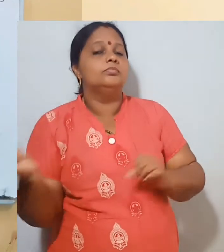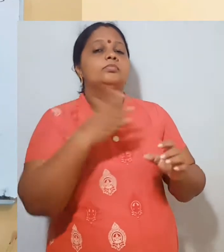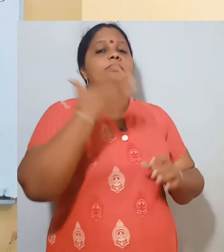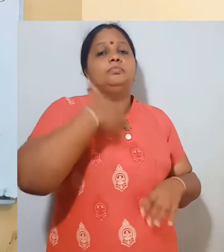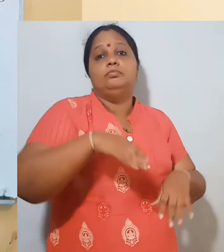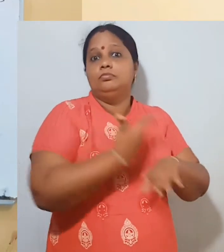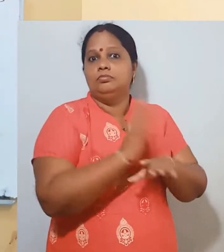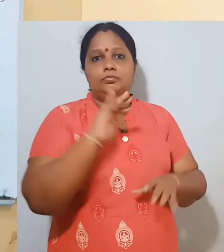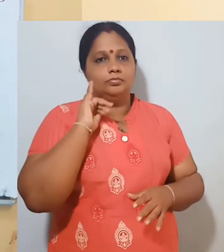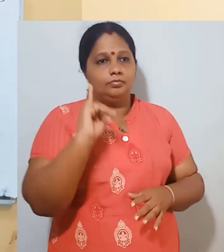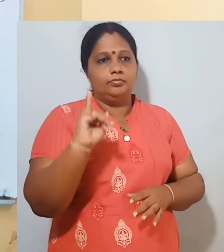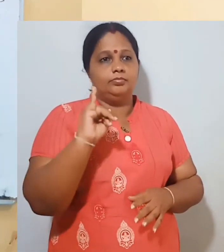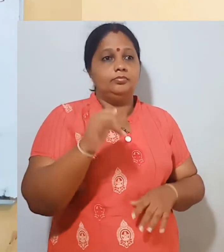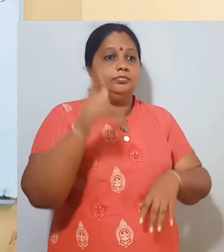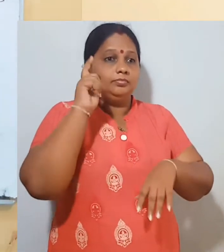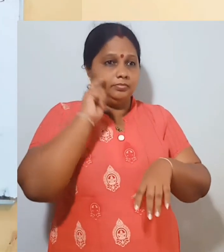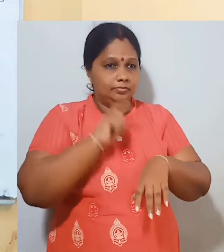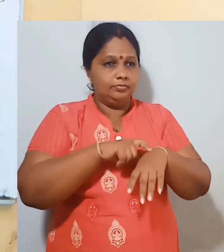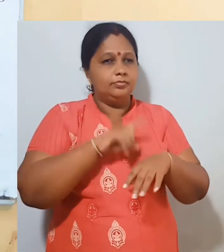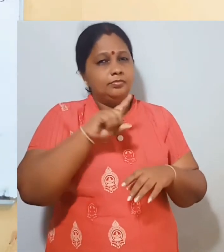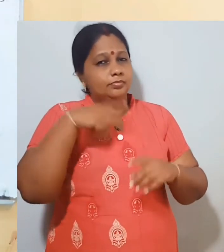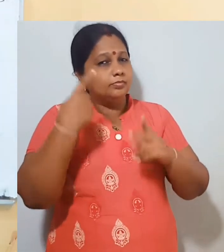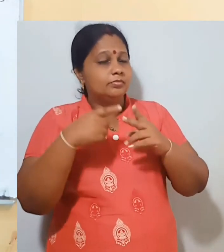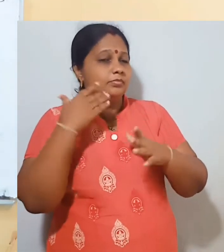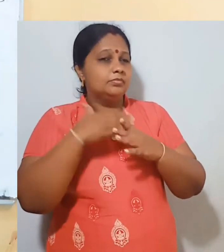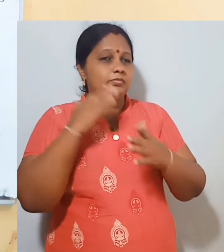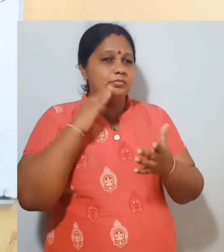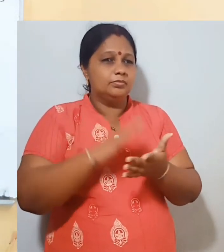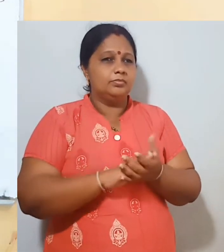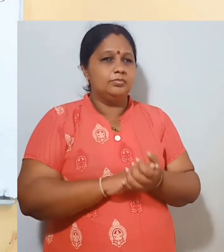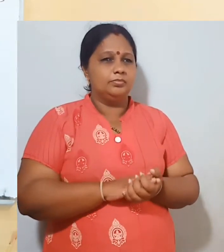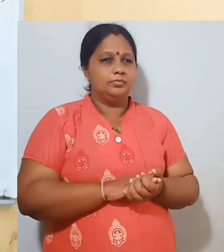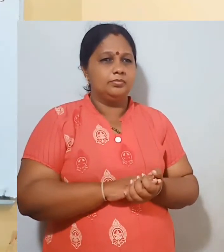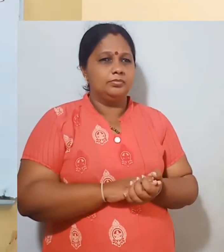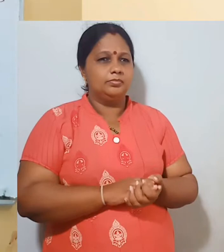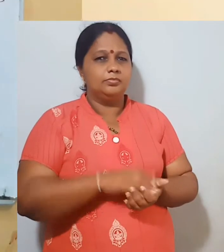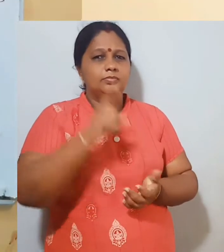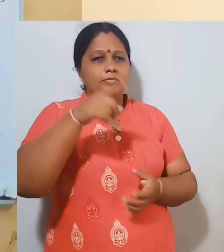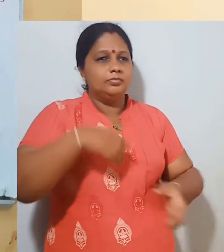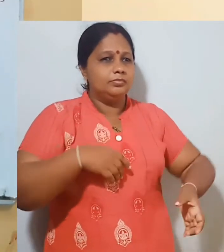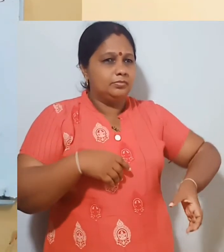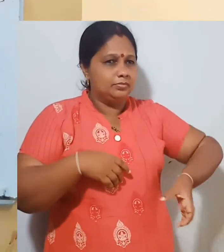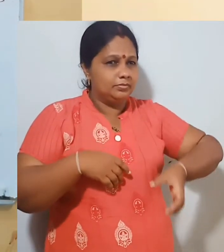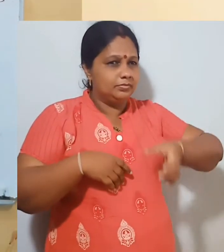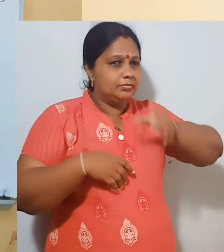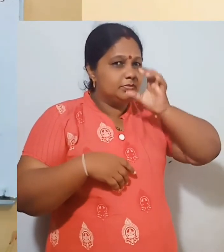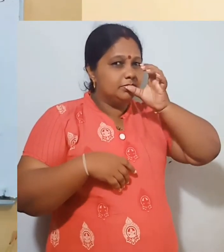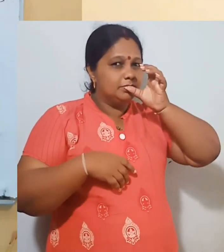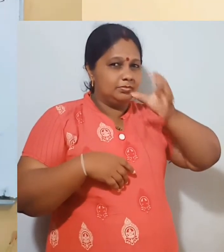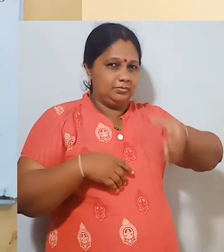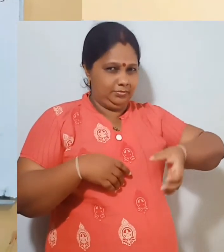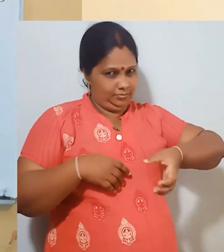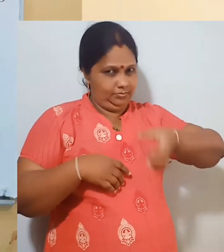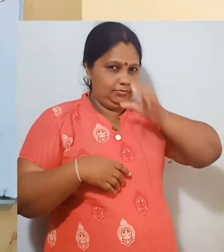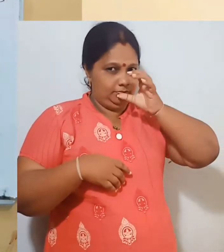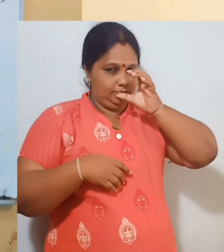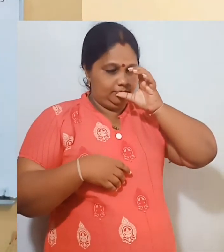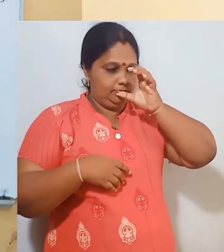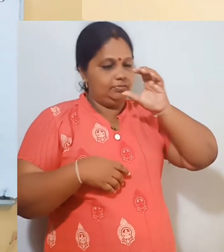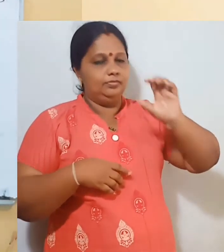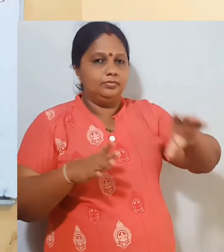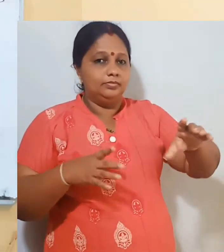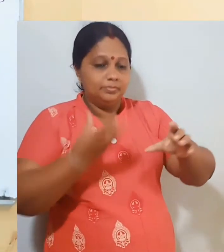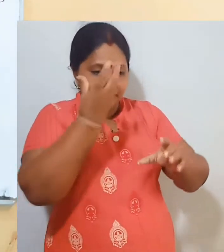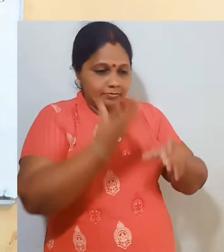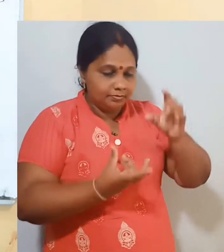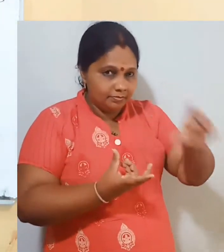வேணும், ரைட். அந்த டைம்ல நீங்க இன்னொன்று செய்ய வேண்டிய விஷயம், அவங்க என்ன மருந்து குடிச்சாங்களோ அந்த மருந்து போத்தல் 7 மணி நேரம் கொண்டு